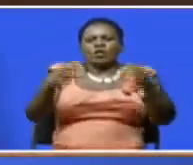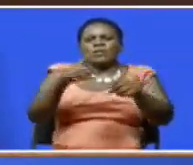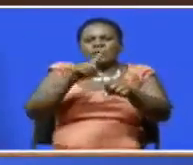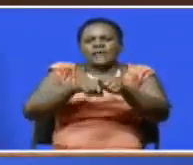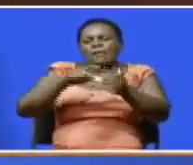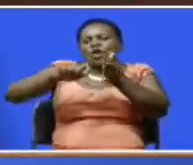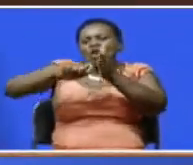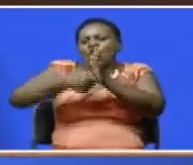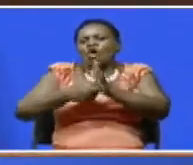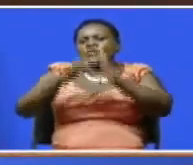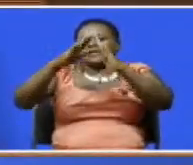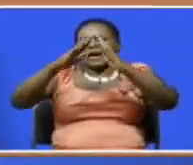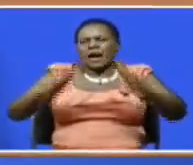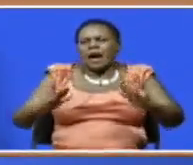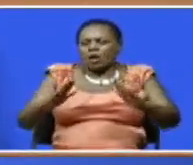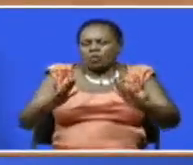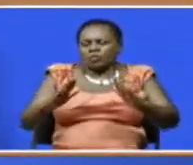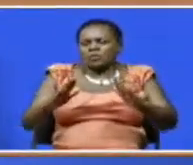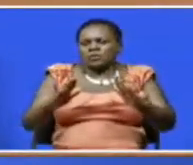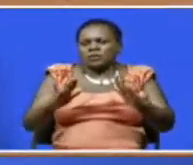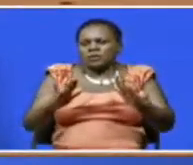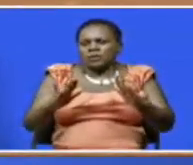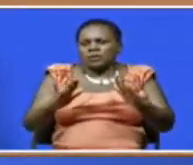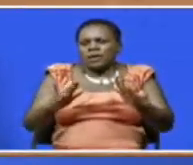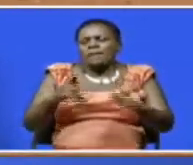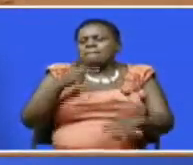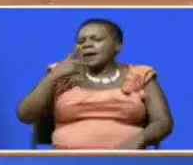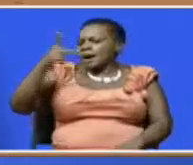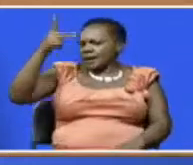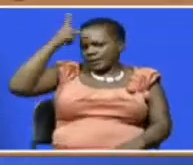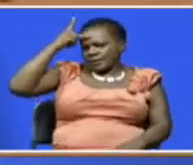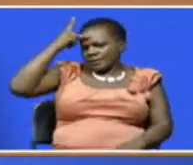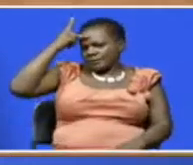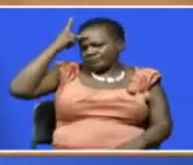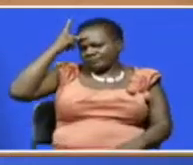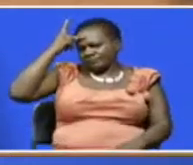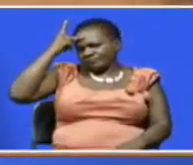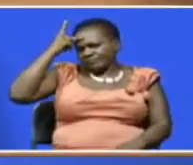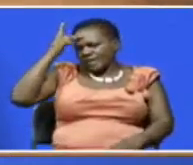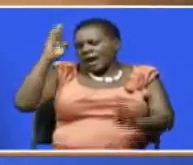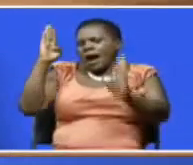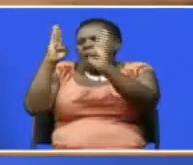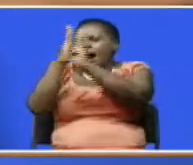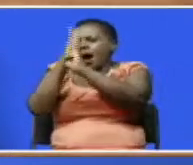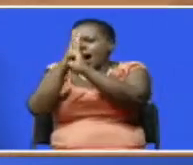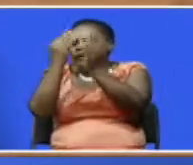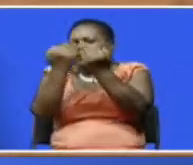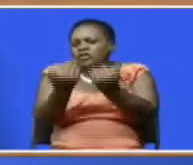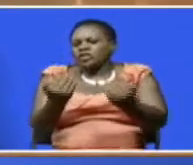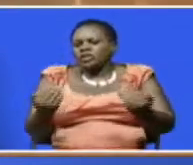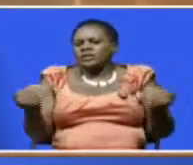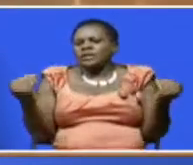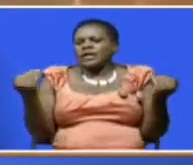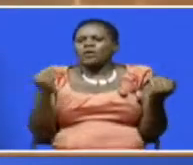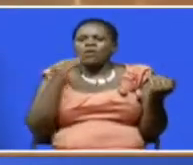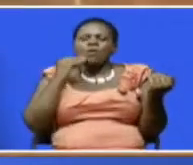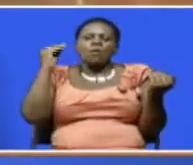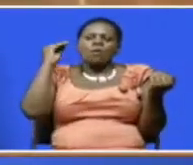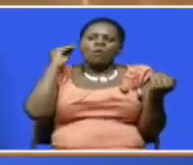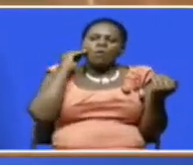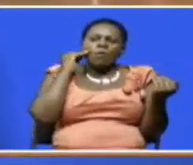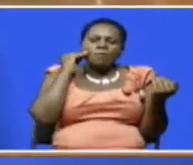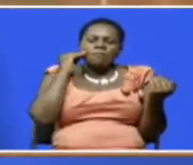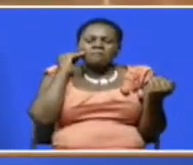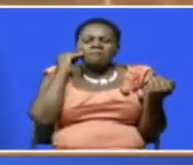wamefungiwa manyumbani wasione mustakabali wao? Kwa wale wazazi wenye wameficha watoto wao nyumbani